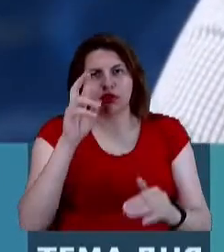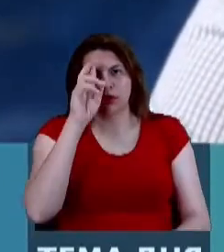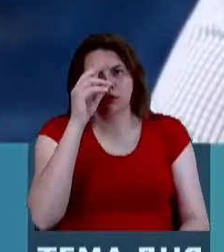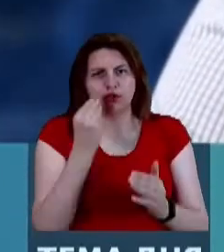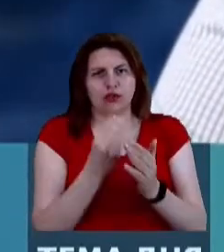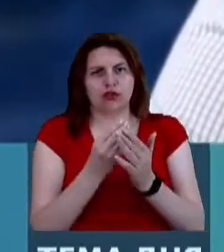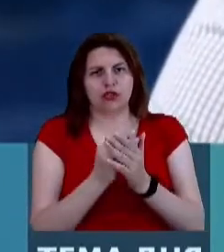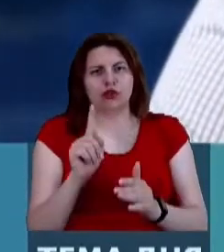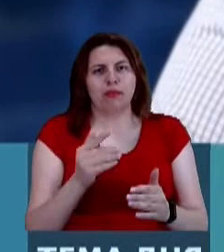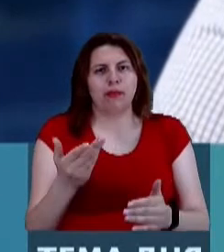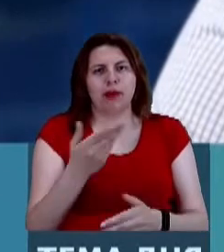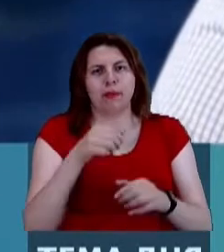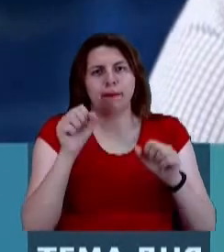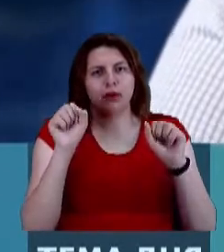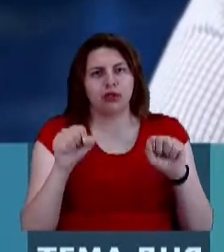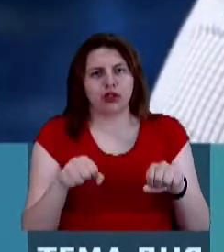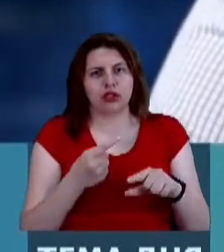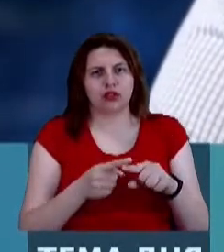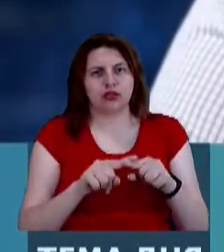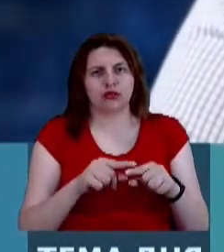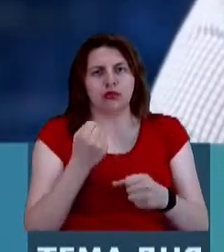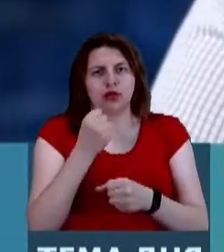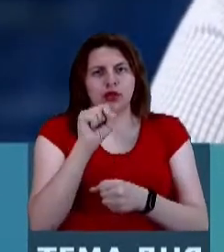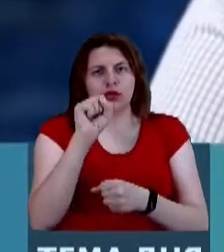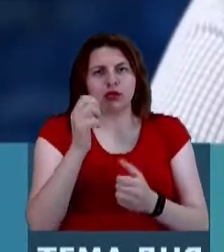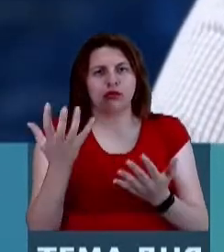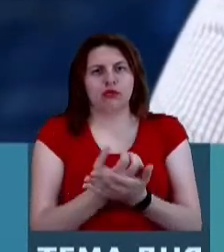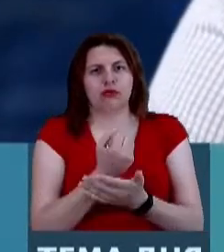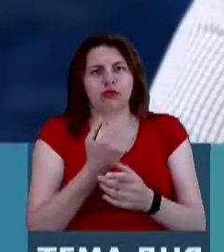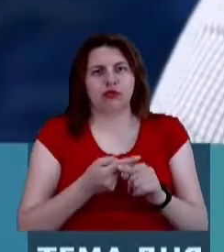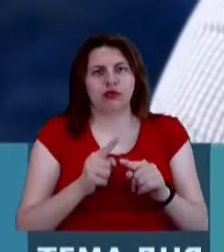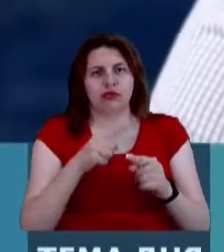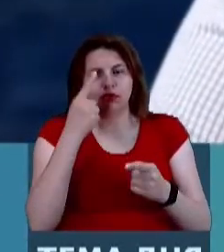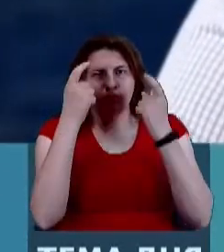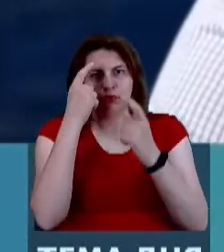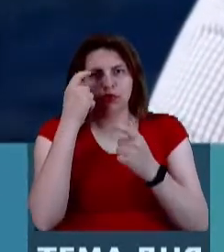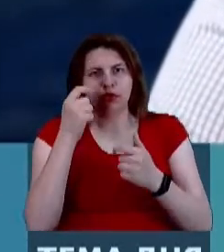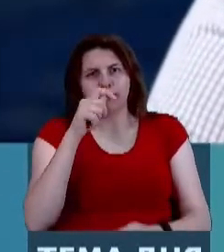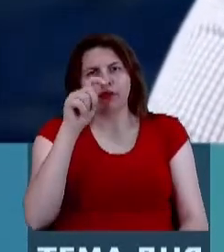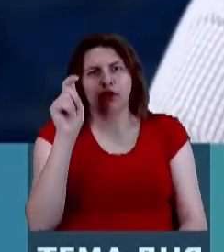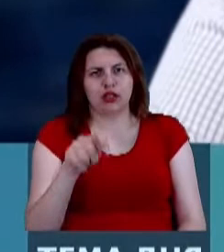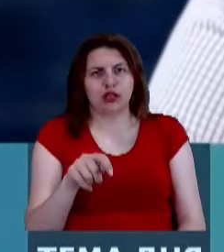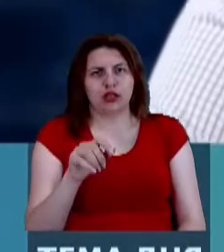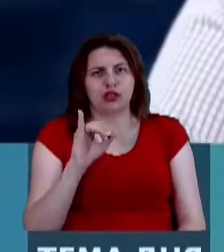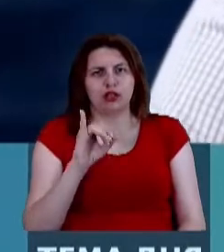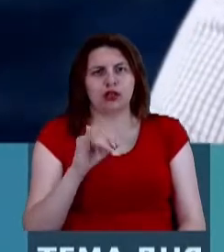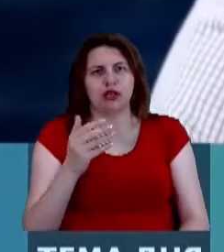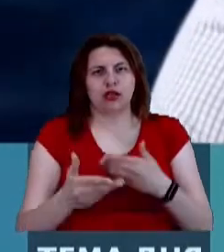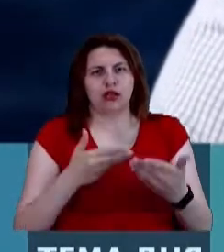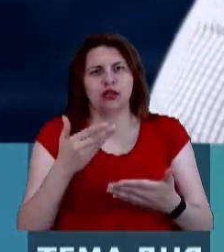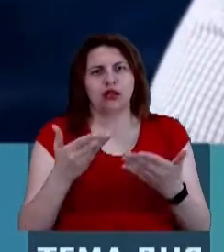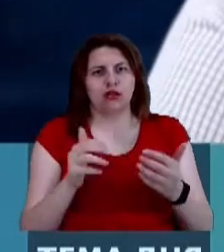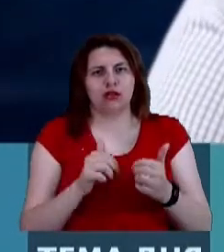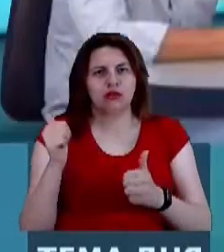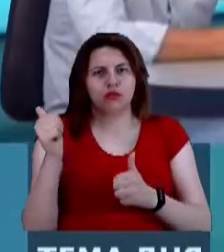все-таки цю перемогу здобути в цій інформаційній війні, ну і йти якось вперед, переломити